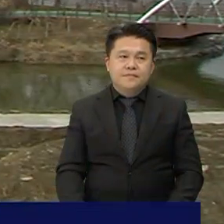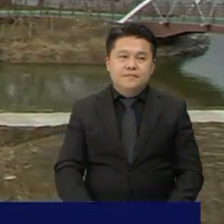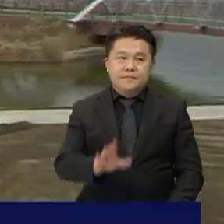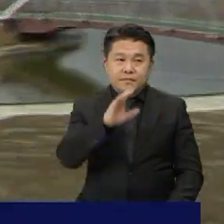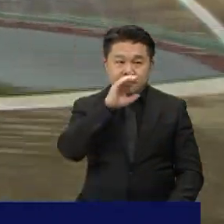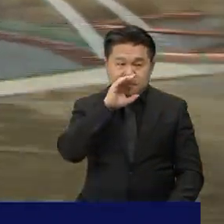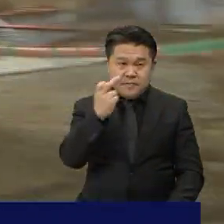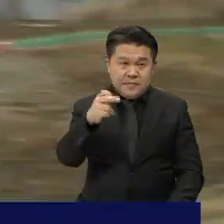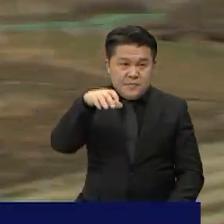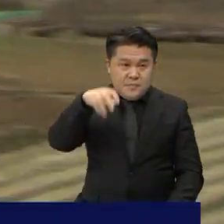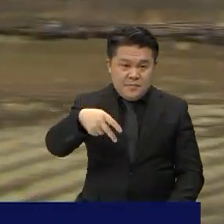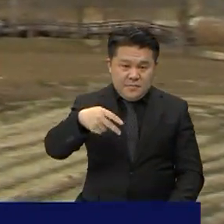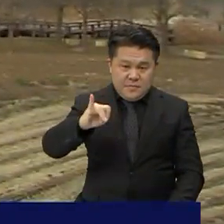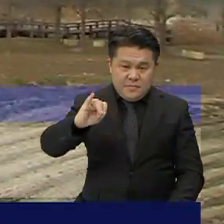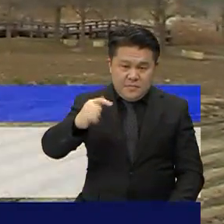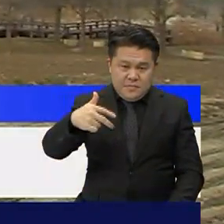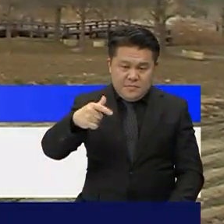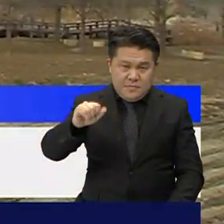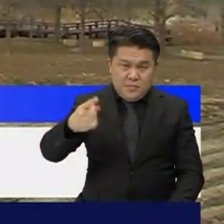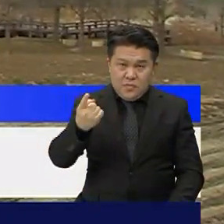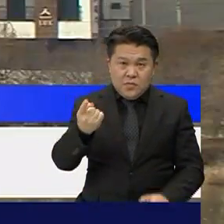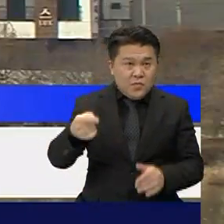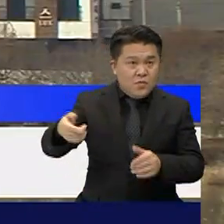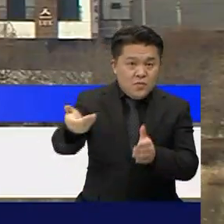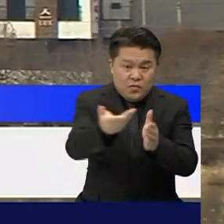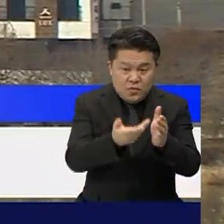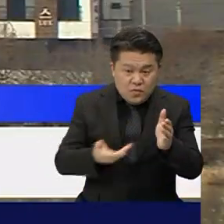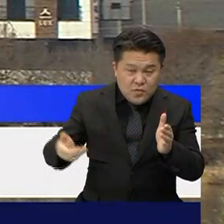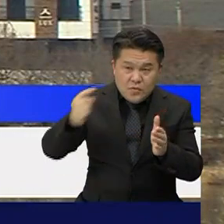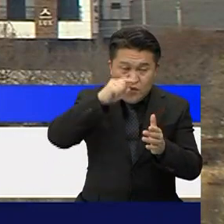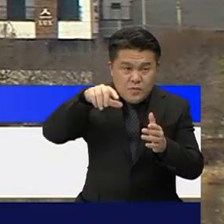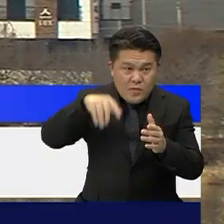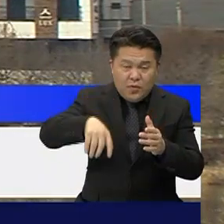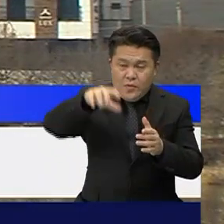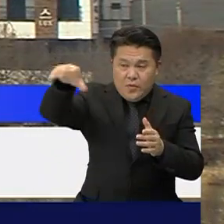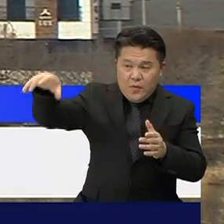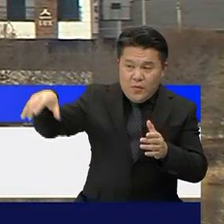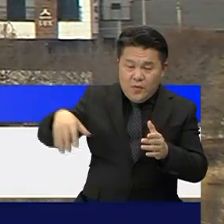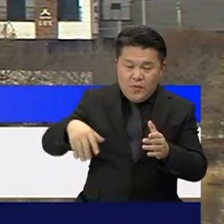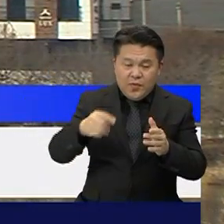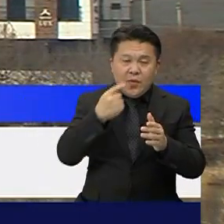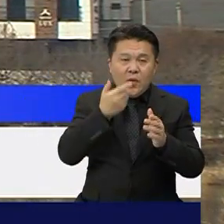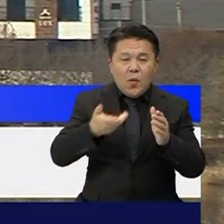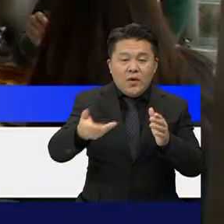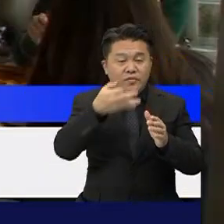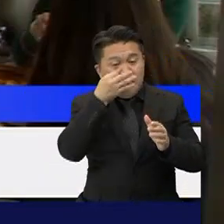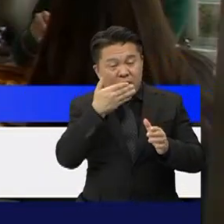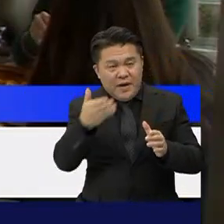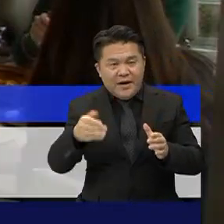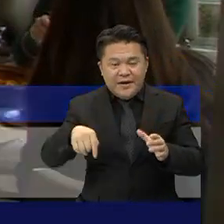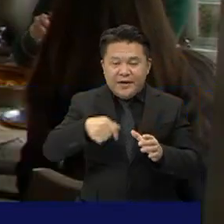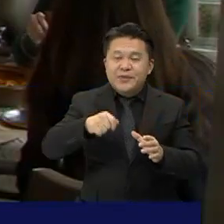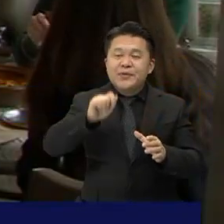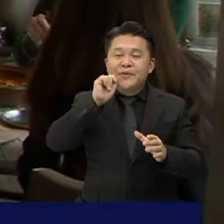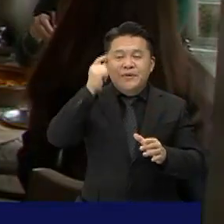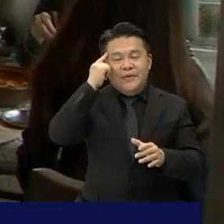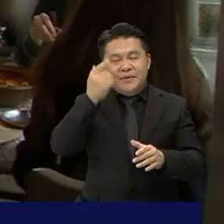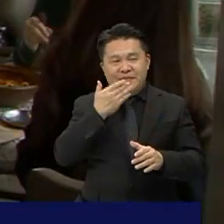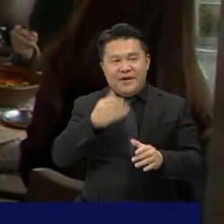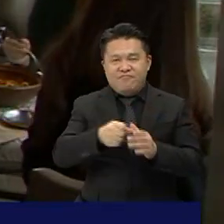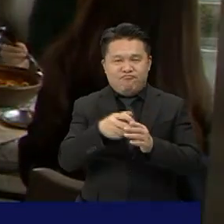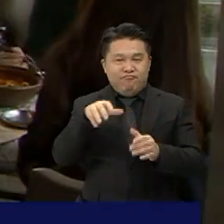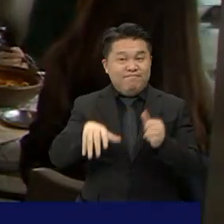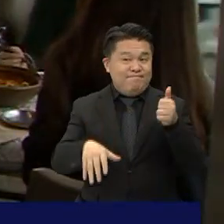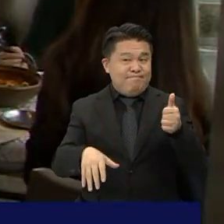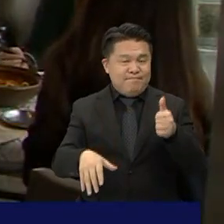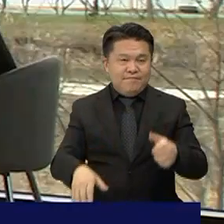아산 신종호 일대 카페들은 호수가 한눈에 보이는 곳에 자리 잡아 차 한 잔의 여유와 사색을 즐길 수 있는 명소로